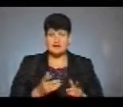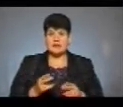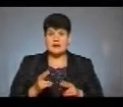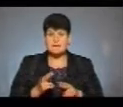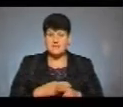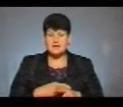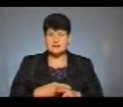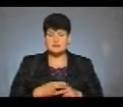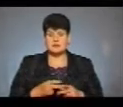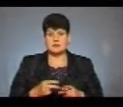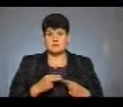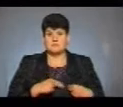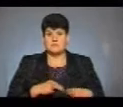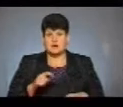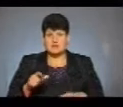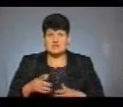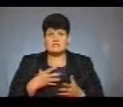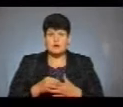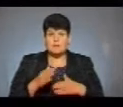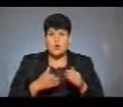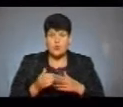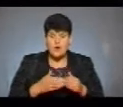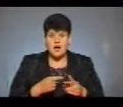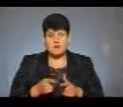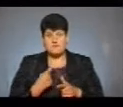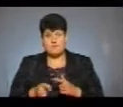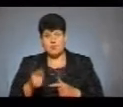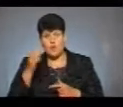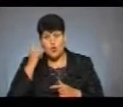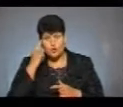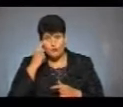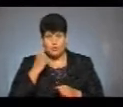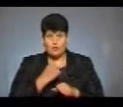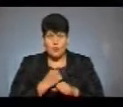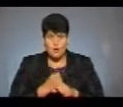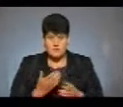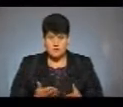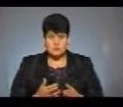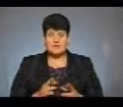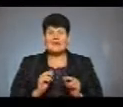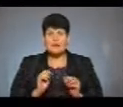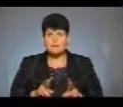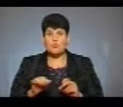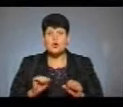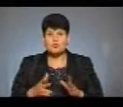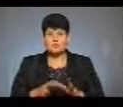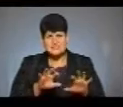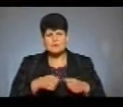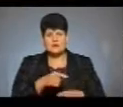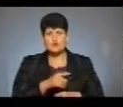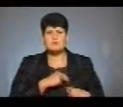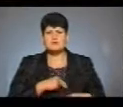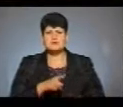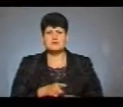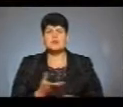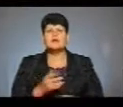найманої праці, ті, які своїми руками або ж своєю головою створюють цей продукт, ну, ким ти покеруєш? Забери від нього найманого працівника.